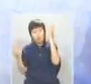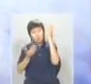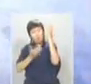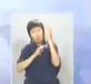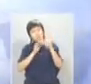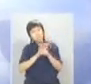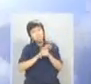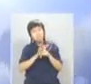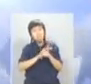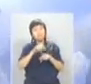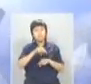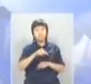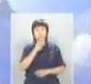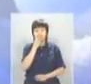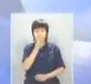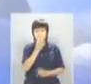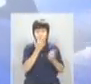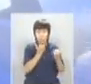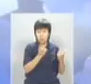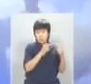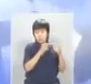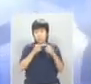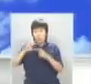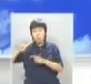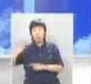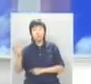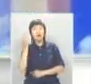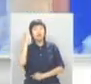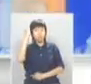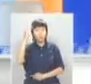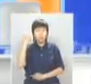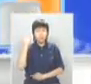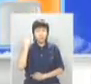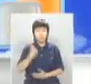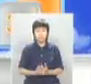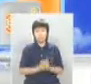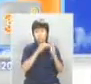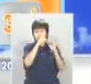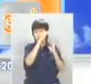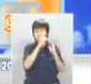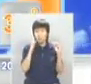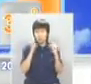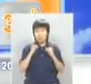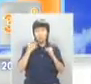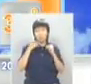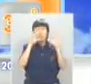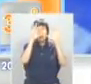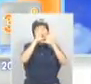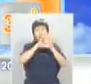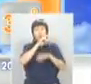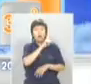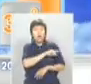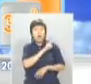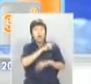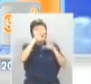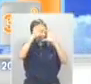ค่ะไปตัวสสภาพอากาศตรวางวัี้ถึง 6 น. วัพร่งนี้ภาคเน้ออากาศเย็นกัมเหมาะในตอนเช้าโยมีพยุฝ